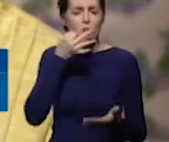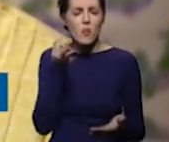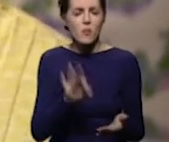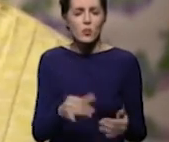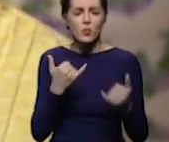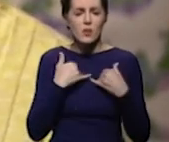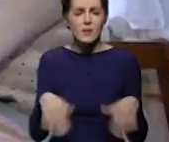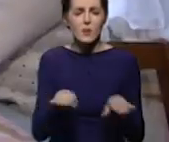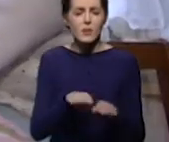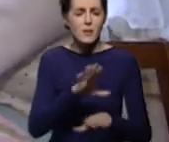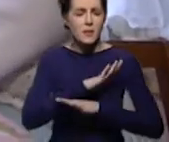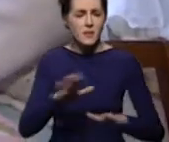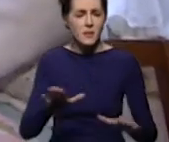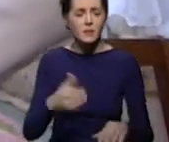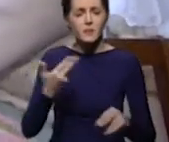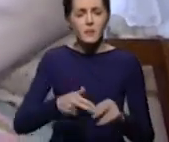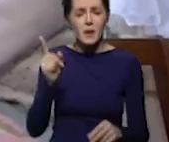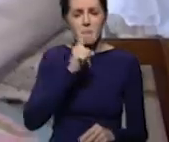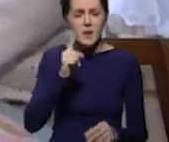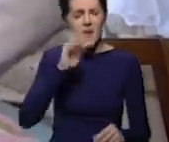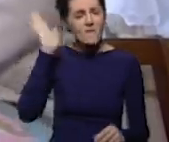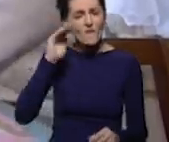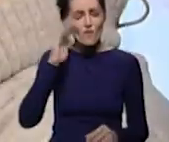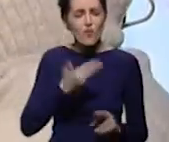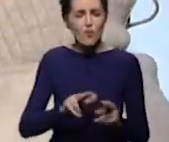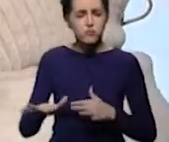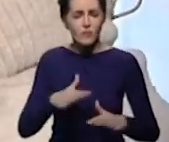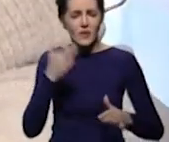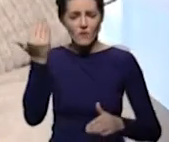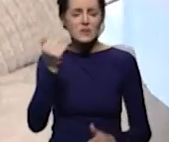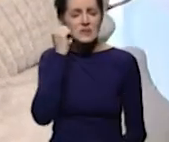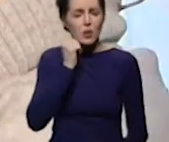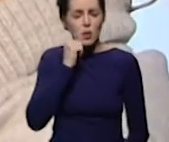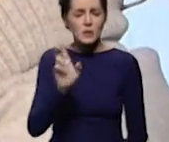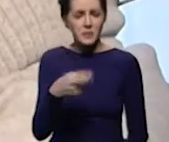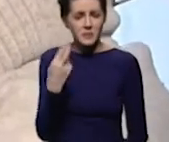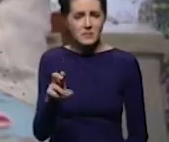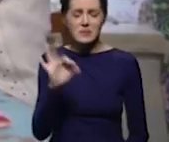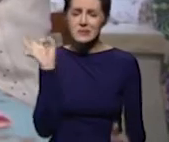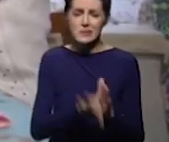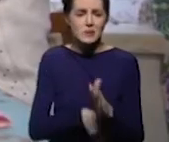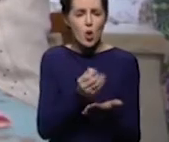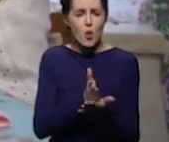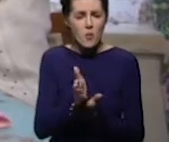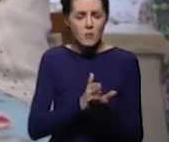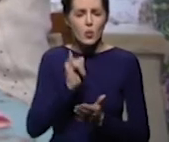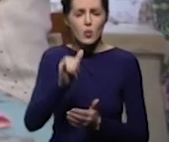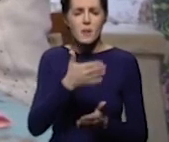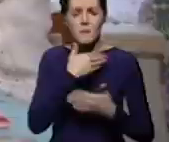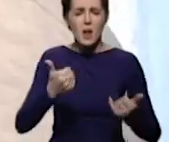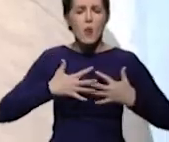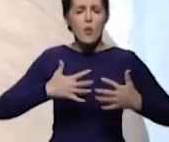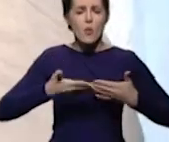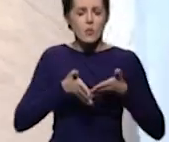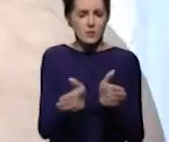як таких особо не було. Маловіддя визначили лікарі вже в Старобільську. Після термінової операції у дитини не розкрилася